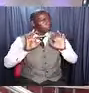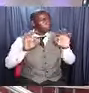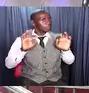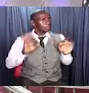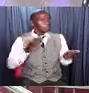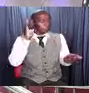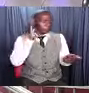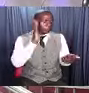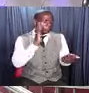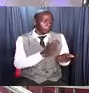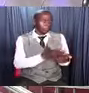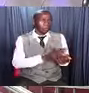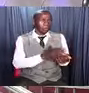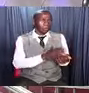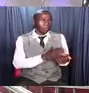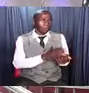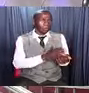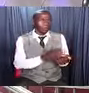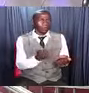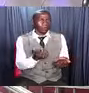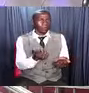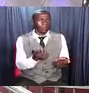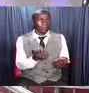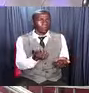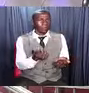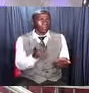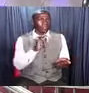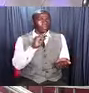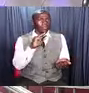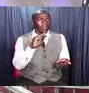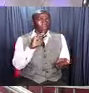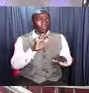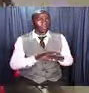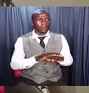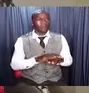budget. Maana ukiipika inafanya nufanye kukata na kisu.